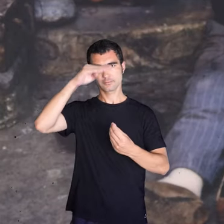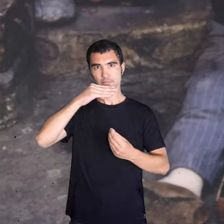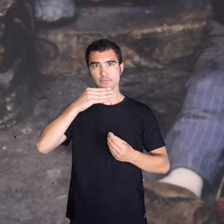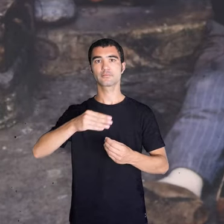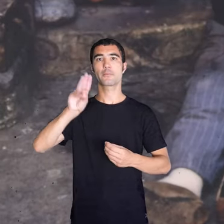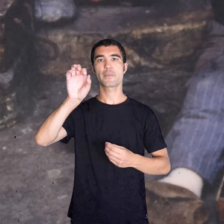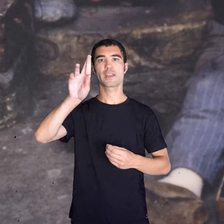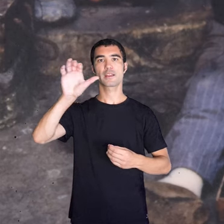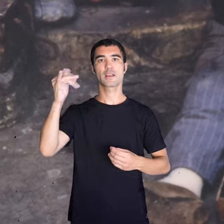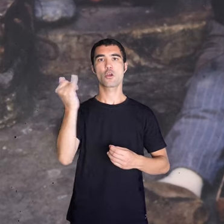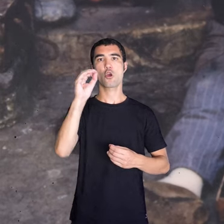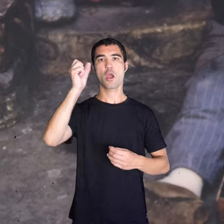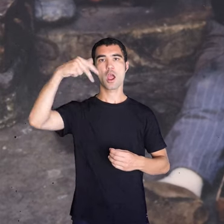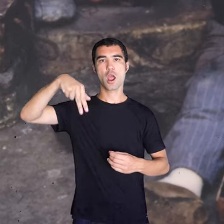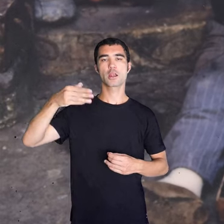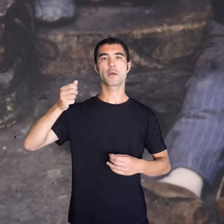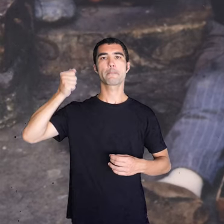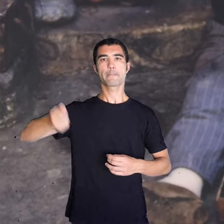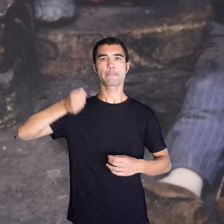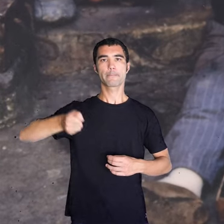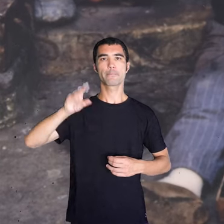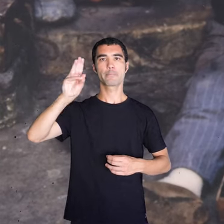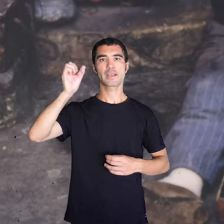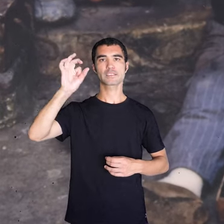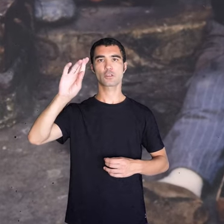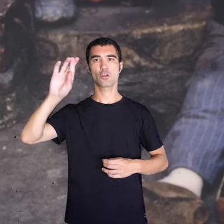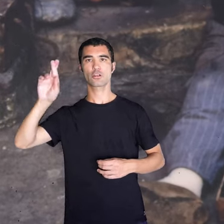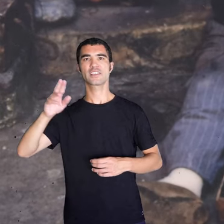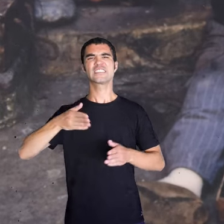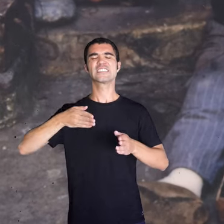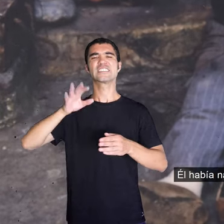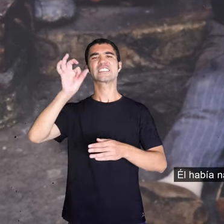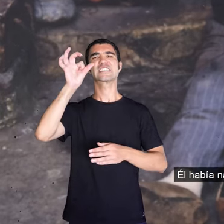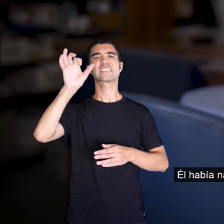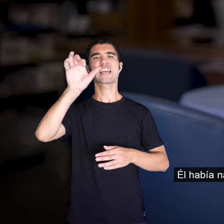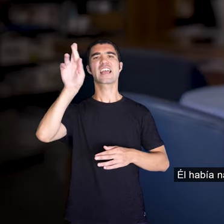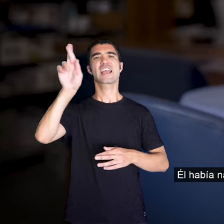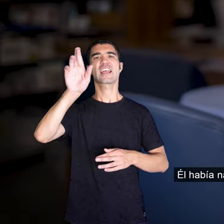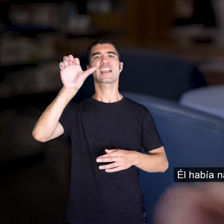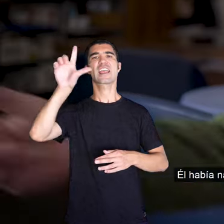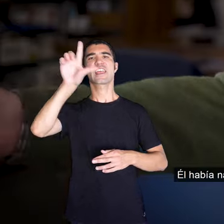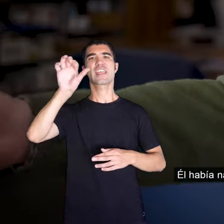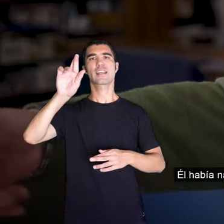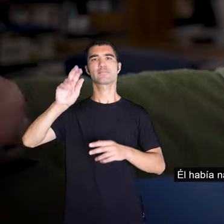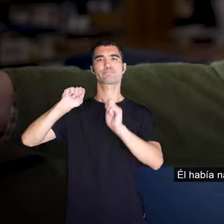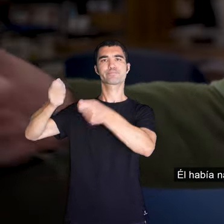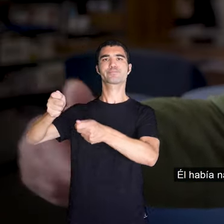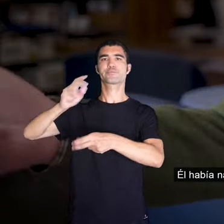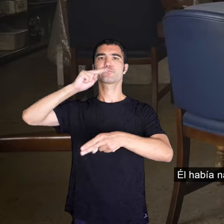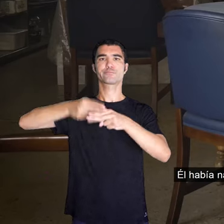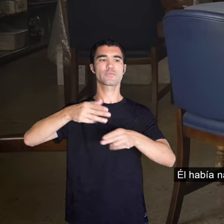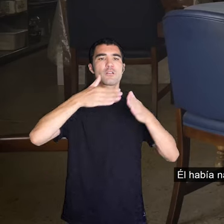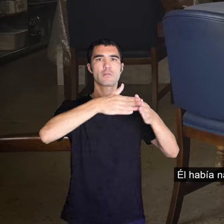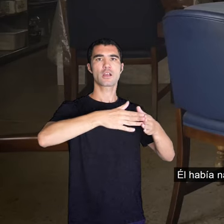Pere Joan Pastor, serraller de mal noms. Ell havia navegat, en barcos d'aquells de